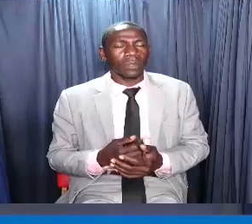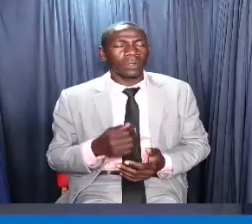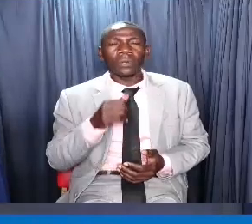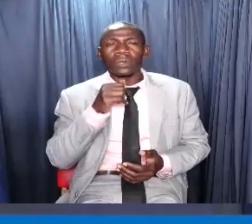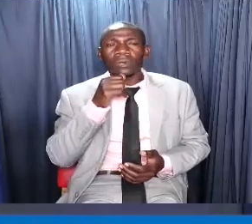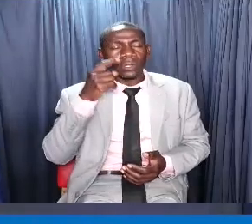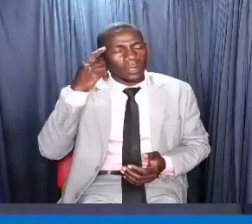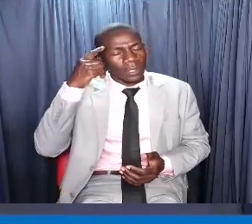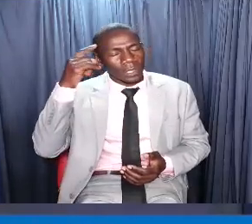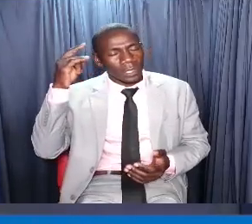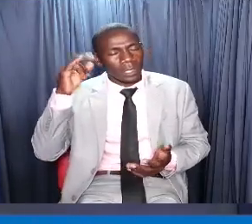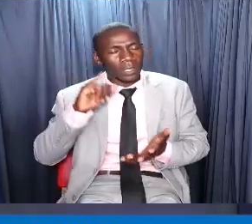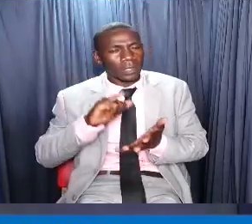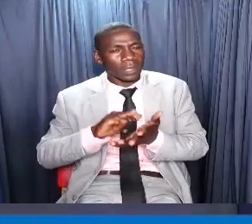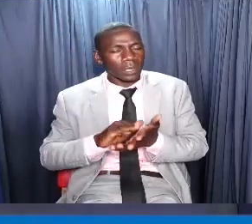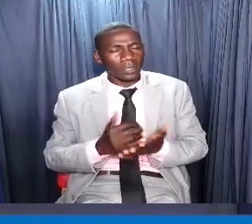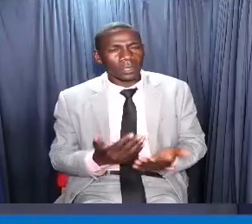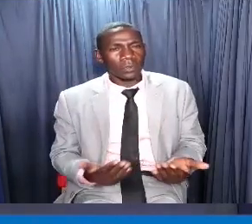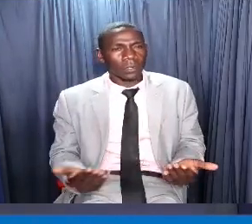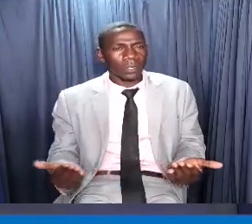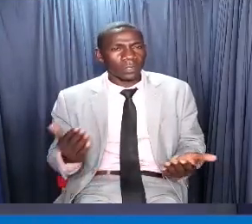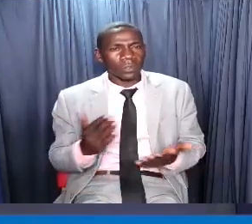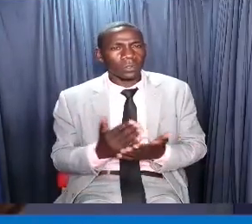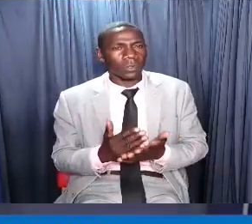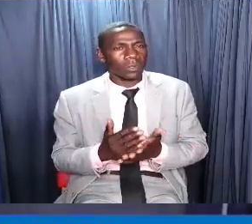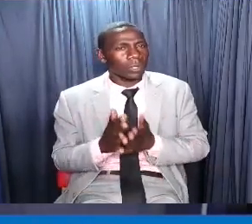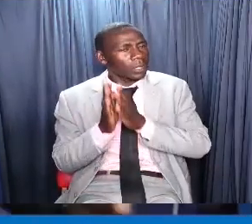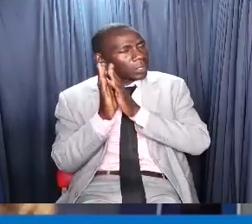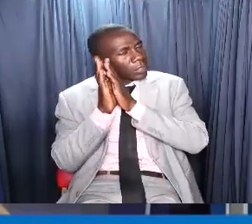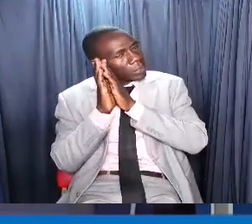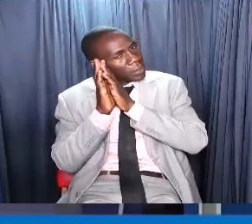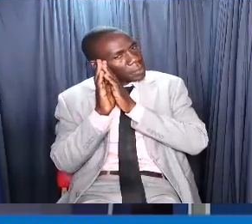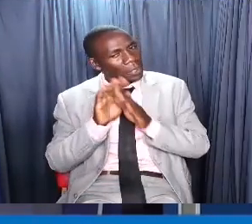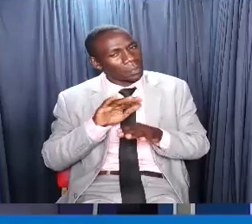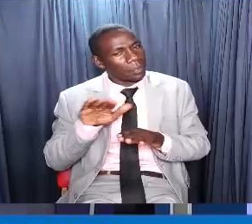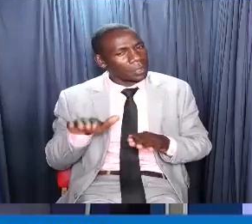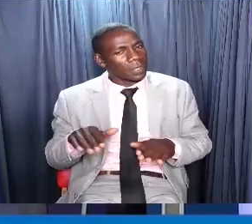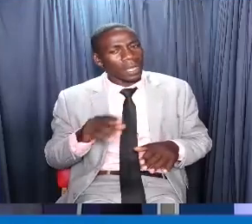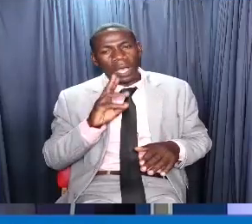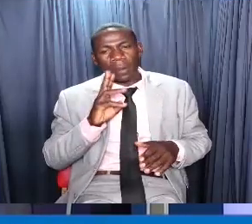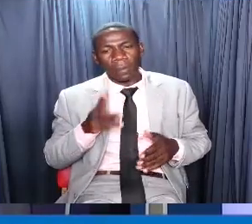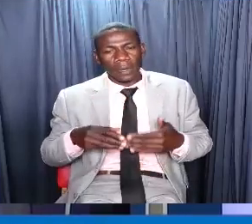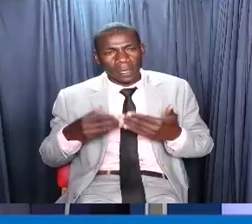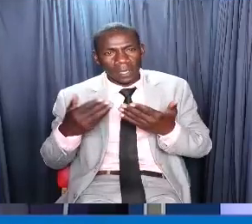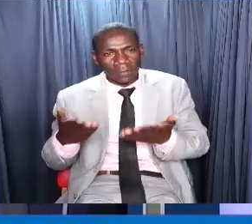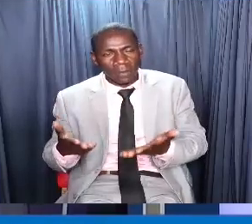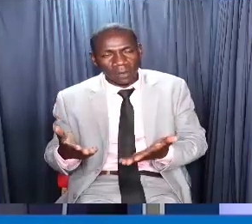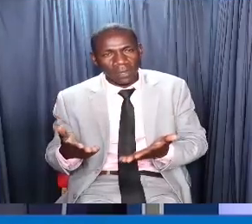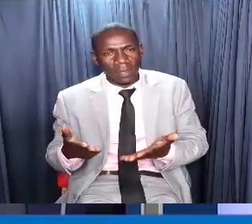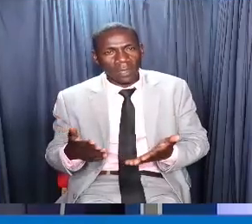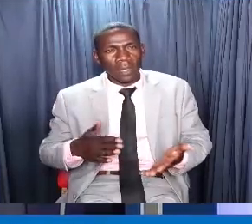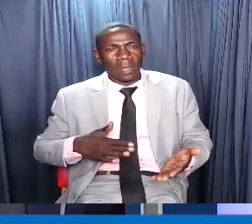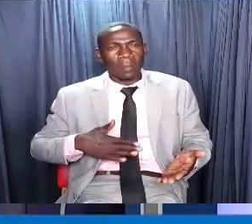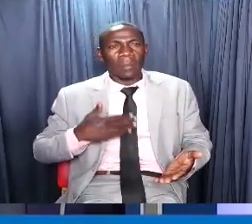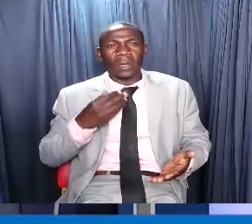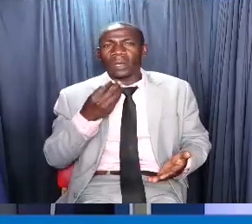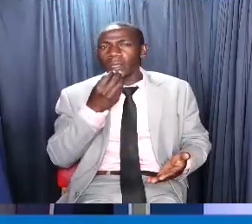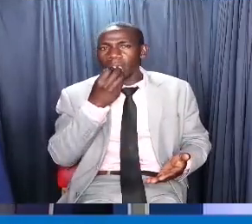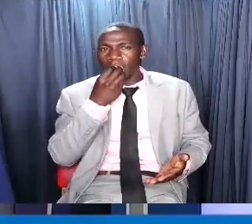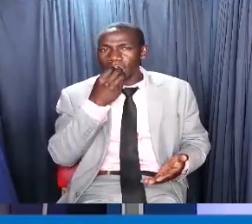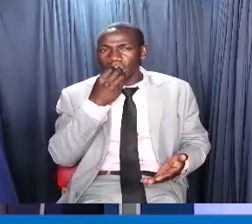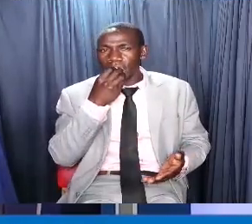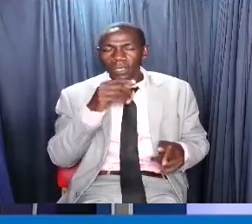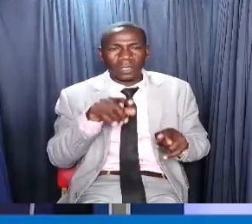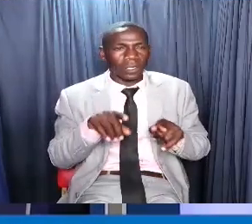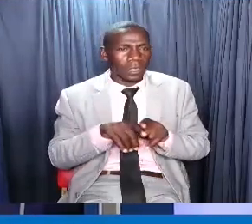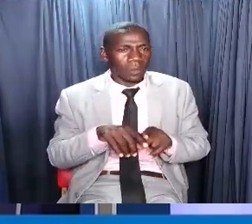Uwazi yangaa watoto ndio. Think at least your children. Pakulala nimefanya kuwazimu wanapo. I have a place to sleep, I've been given a place to sleep. Kula kwangu nako nafanya